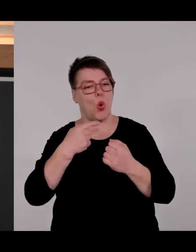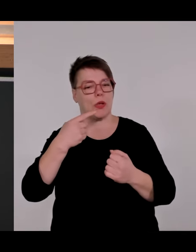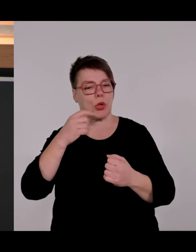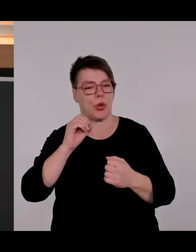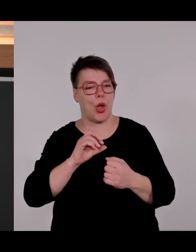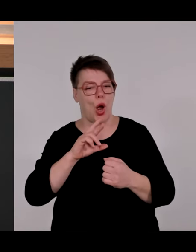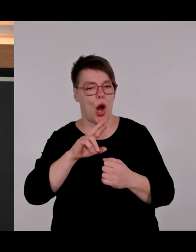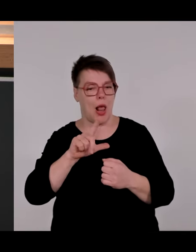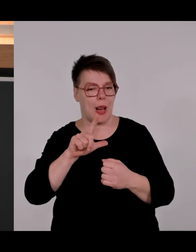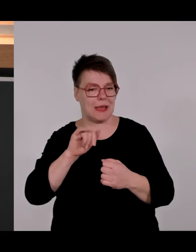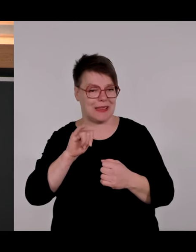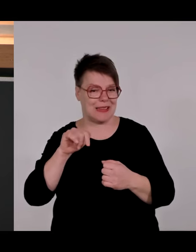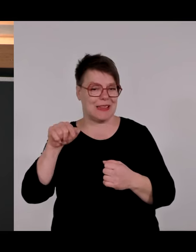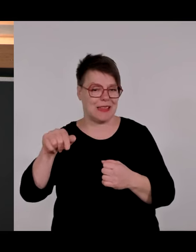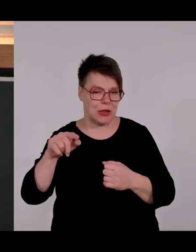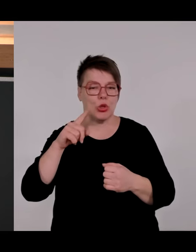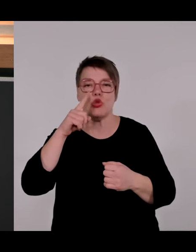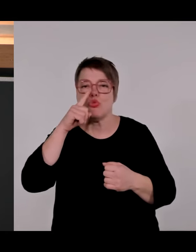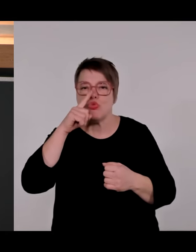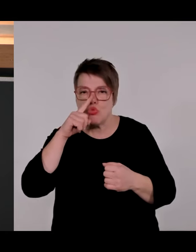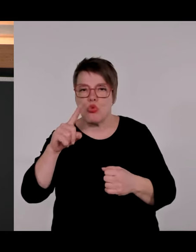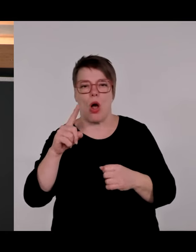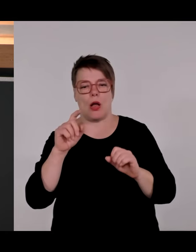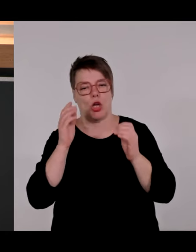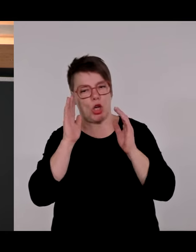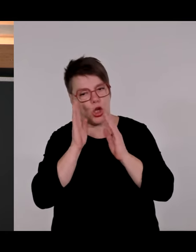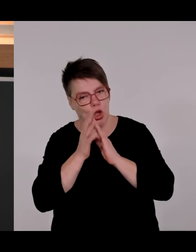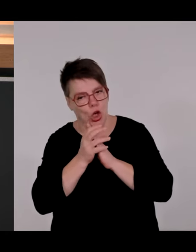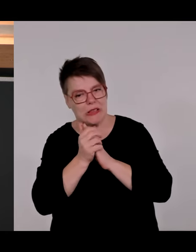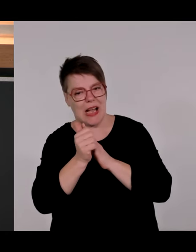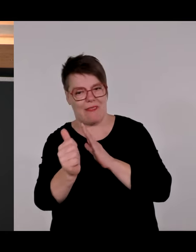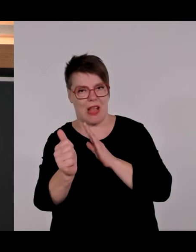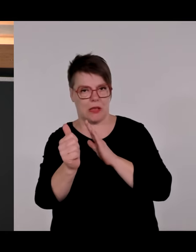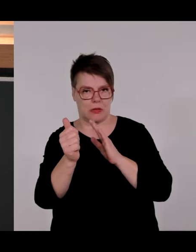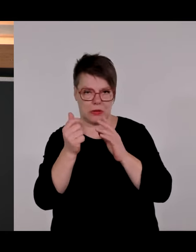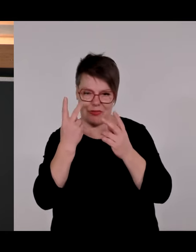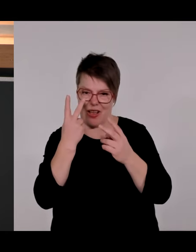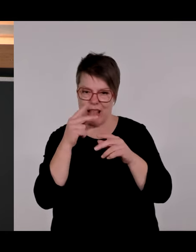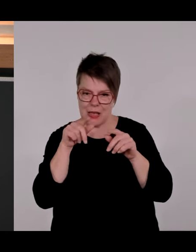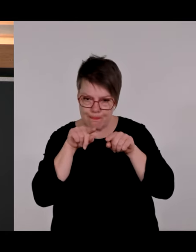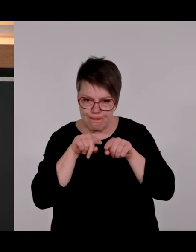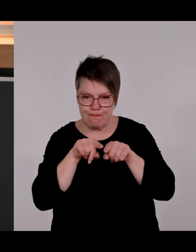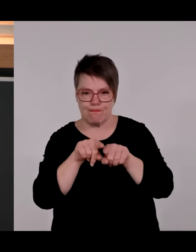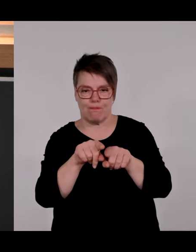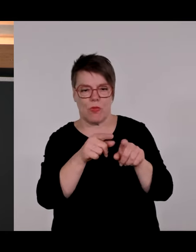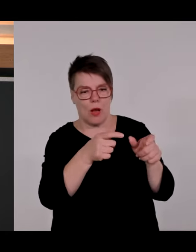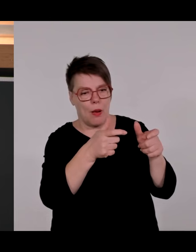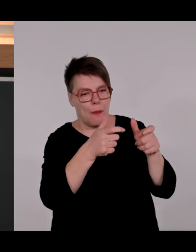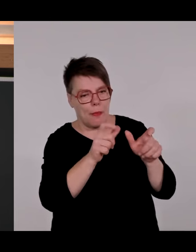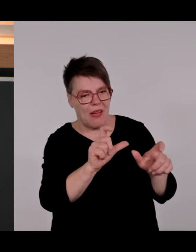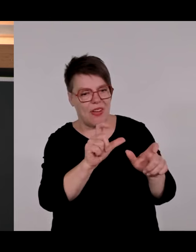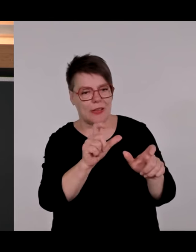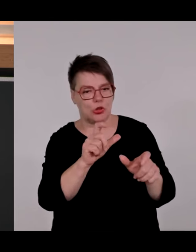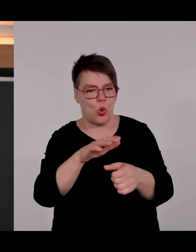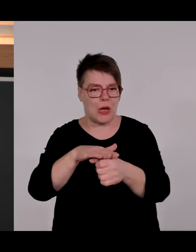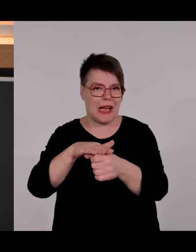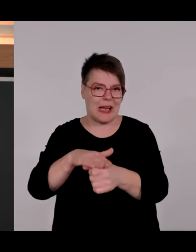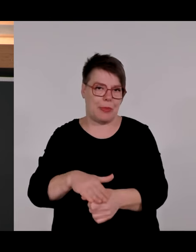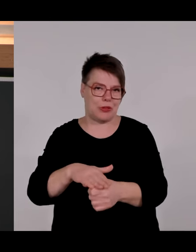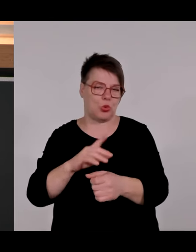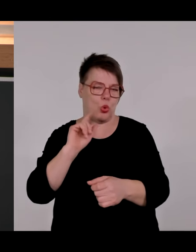aus Prävention und Repression hinbekommen. Nicht nebeneinander, erst recht